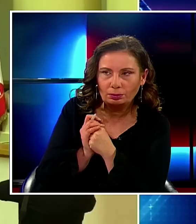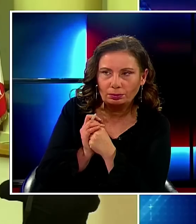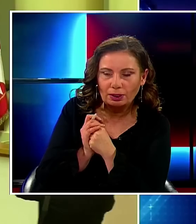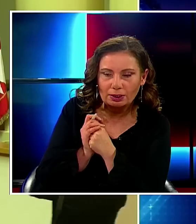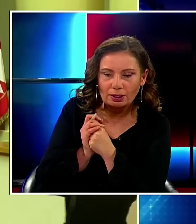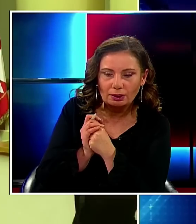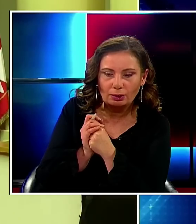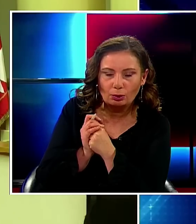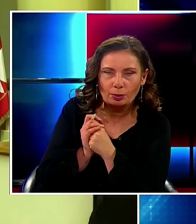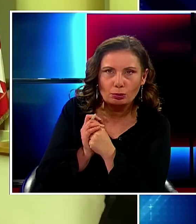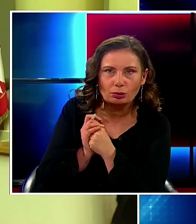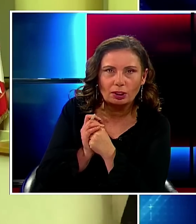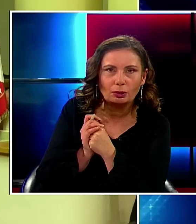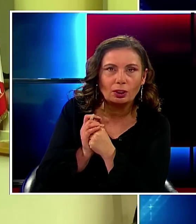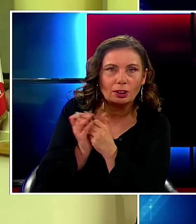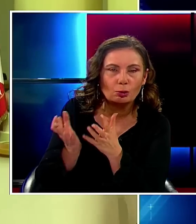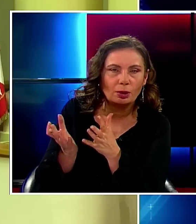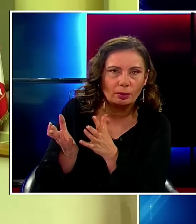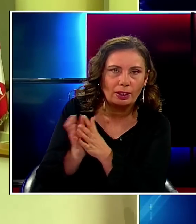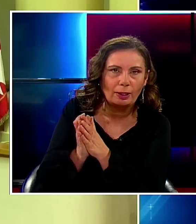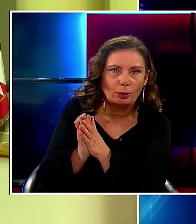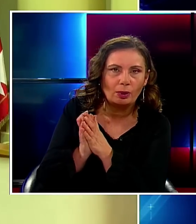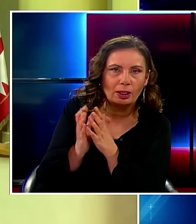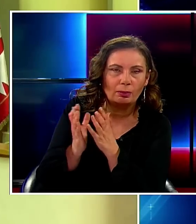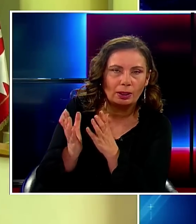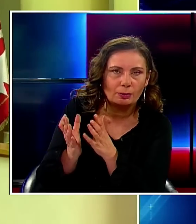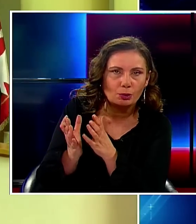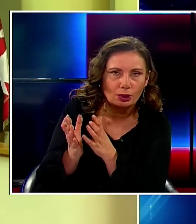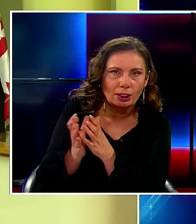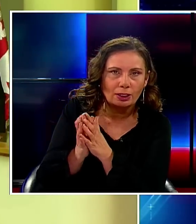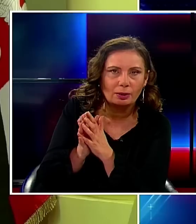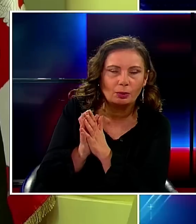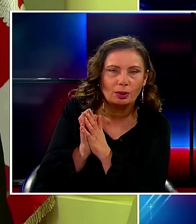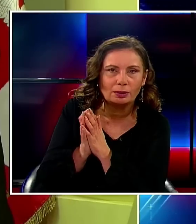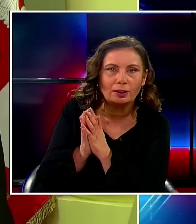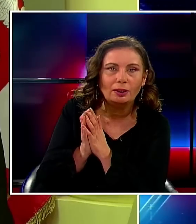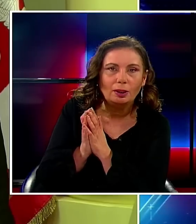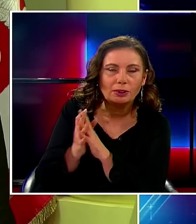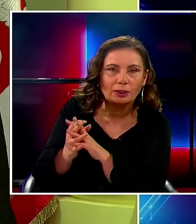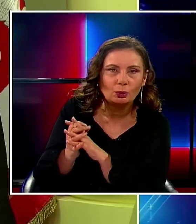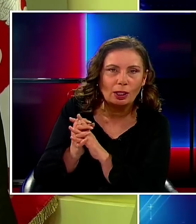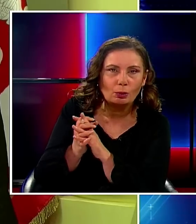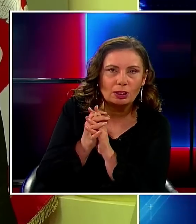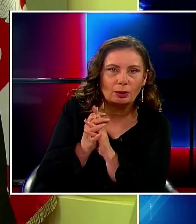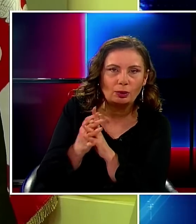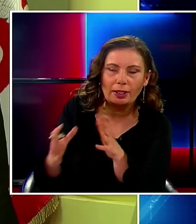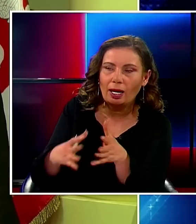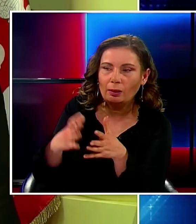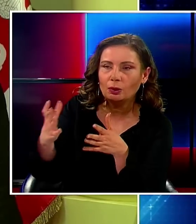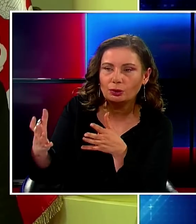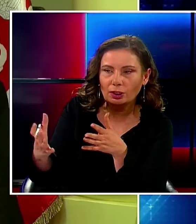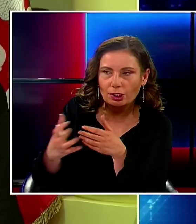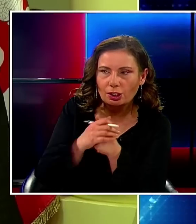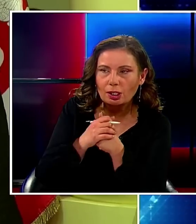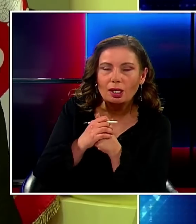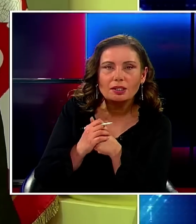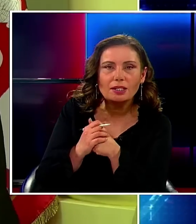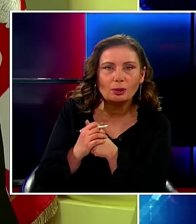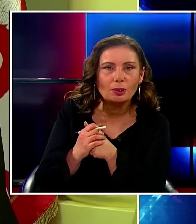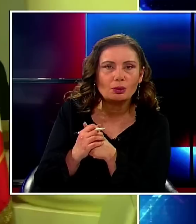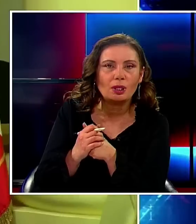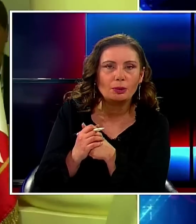გვინდა, რომ რაღაცნაირად ევროპას უთხრათ, რომ ხელისუფლება კი არ გვივარგა, მაგრამ ჩვენ კარგები ვართ და ფლად ნუ გაგვწირავთ. აი ამ